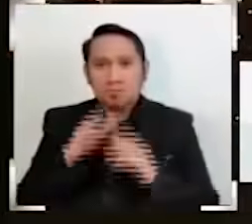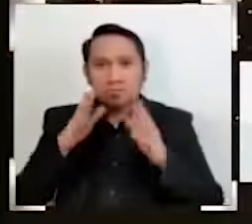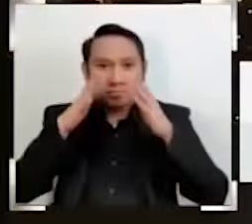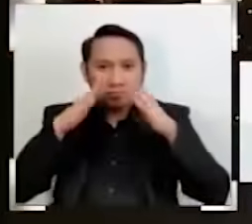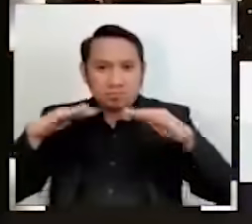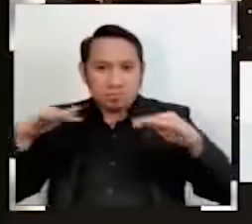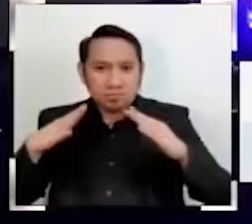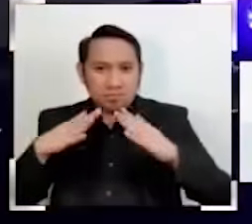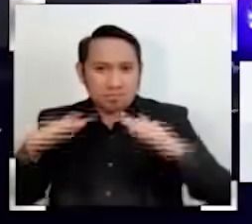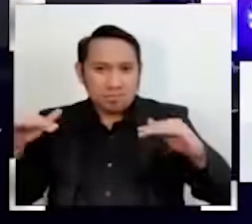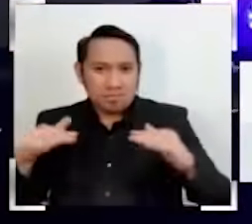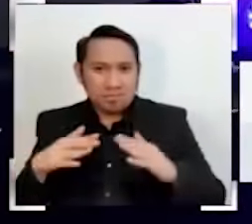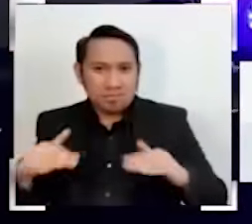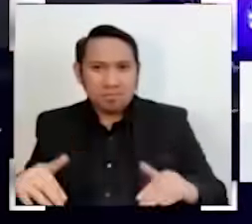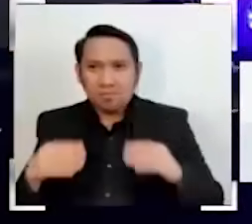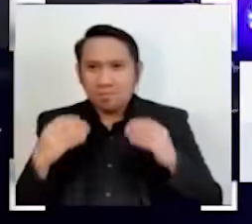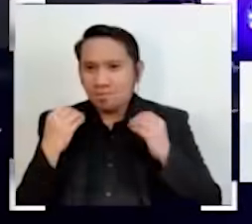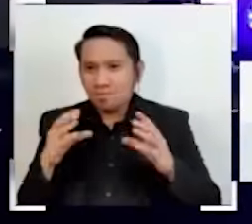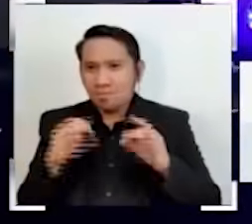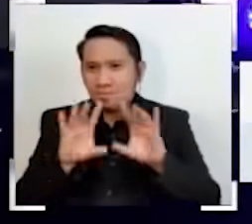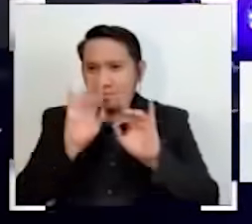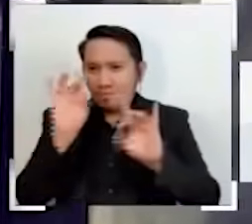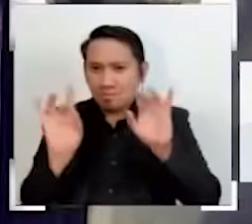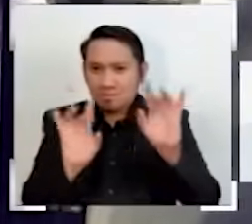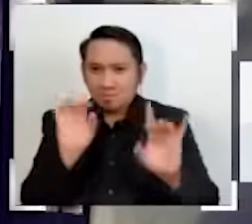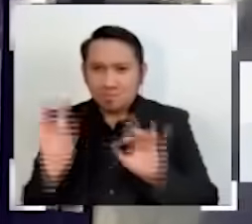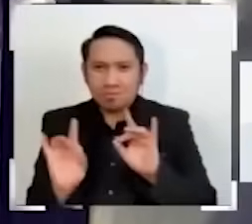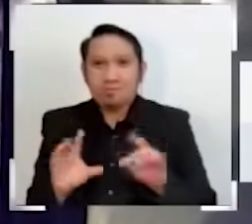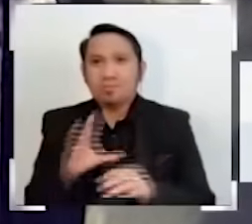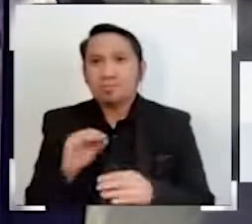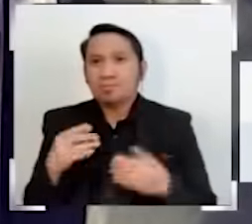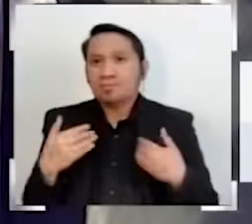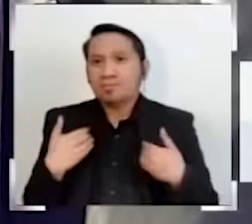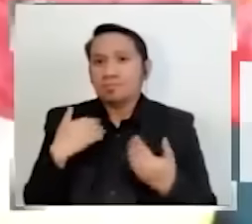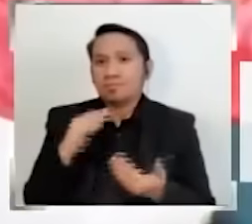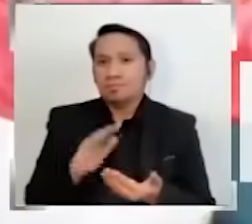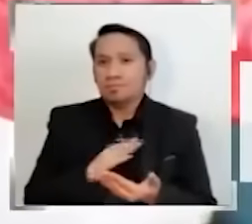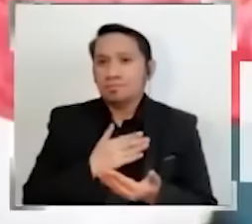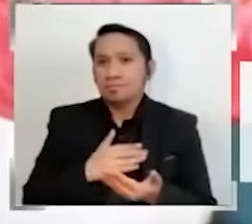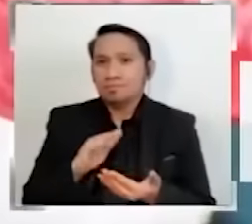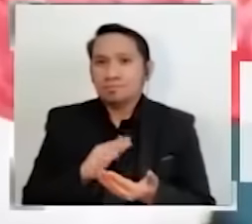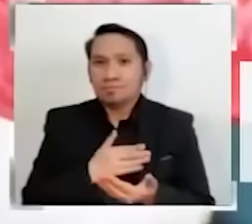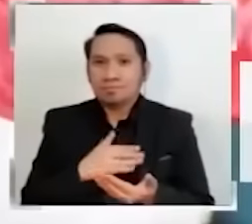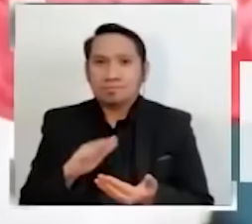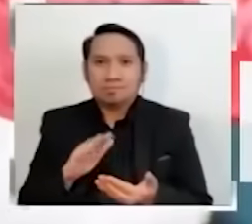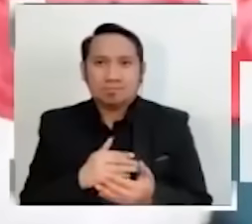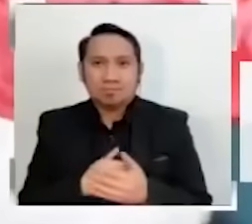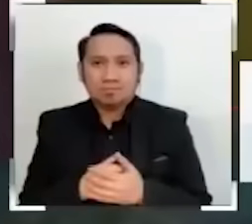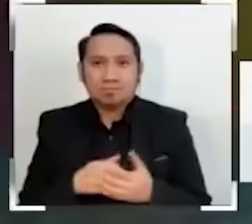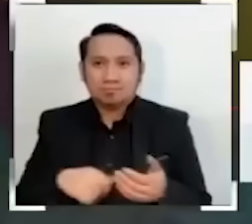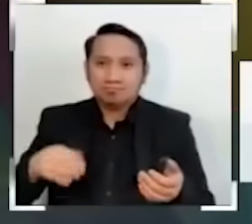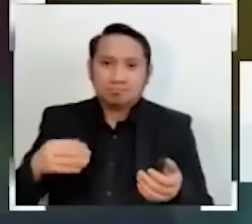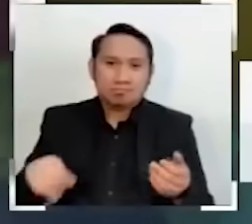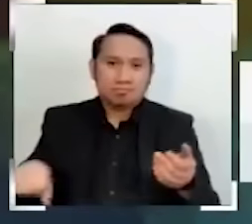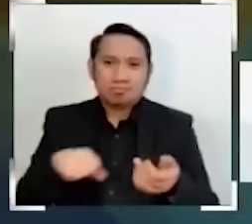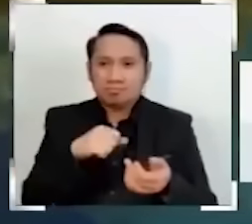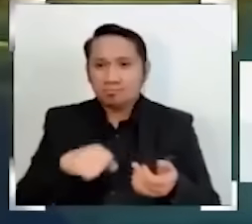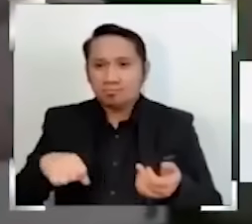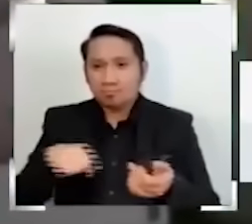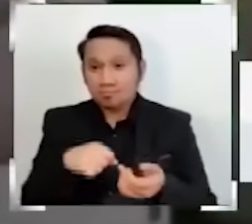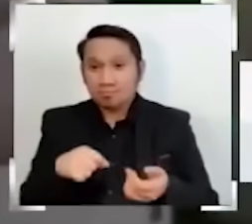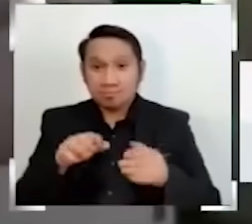mga pailaw. Nang harana rin ang Manila Philharmonic Orchestra. Ang mga bata naman, tuwang-tuwa